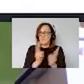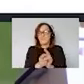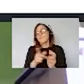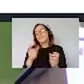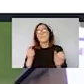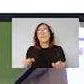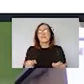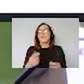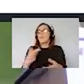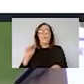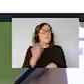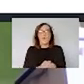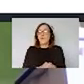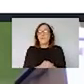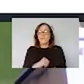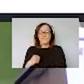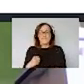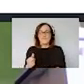sobie, nie pozwolę sobie, widzę.